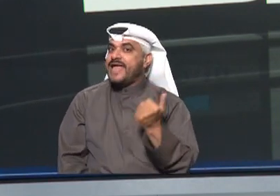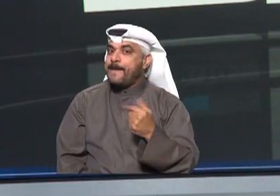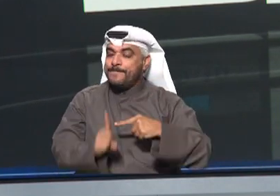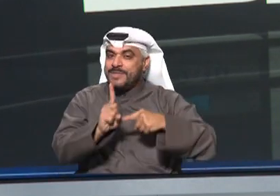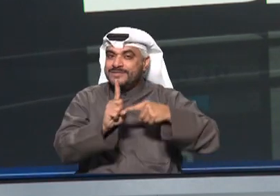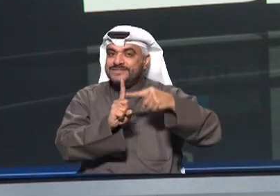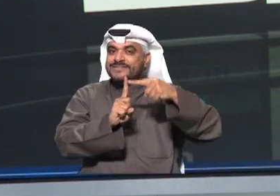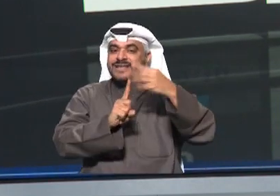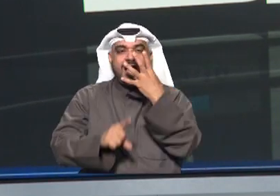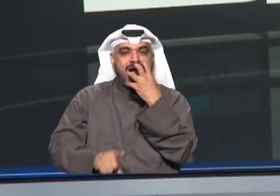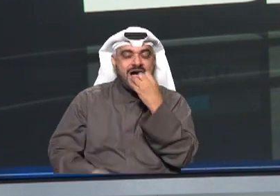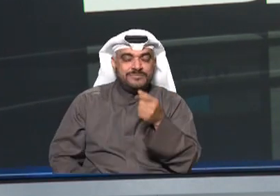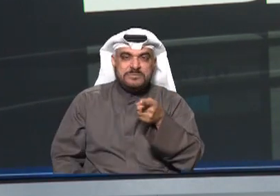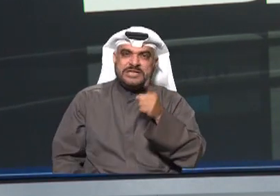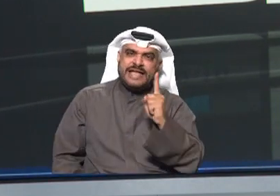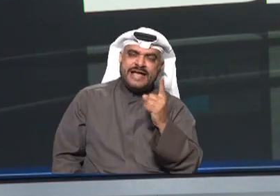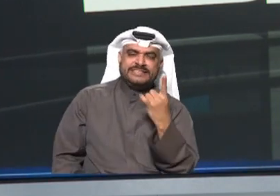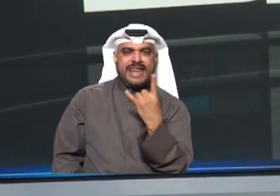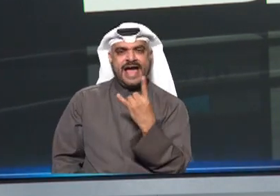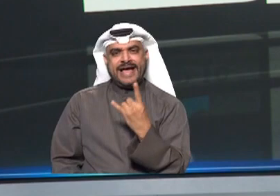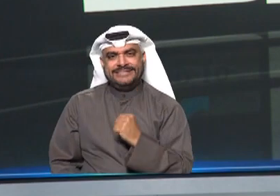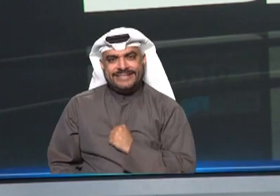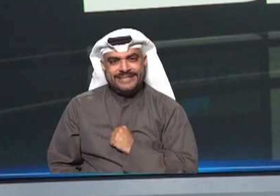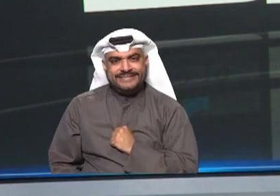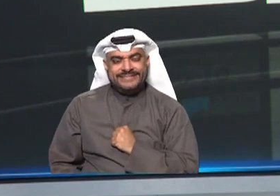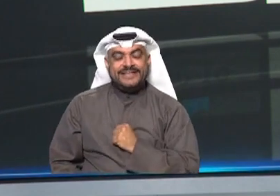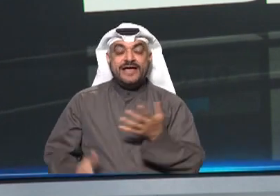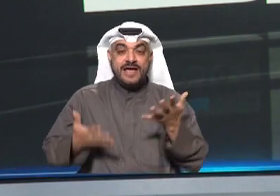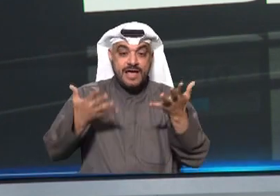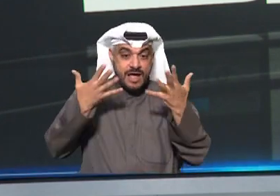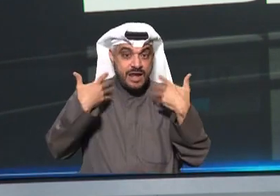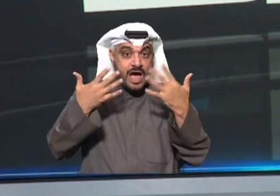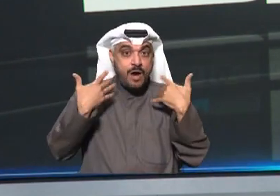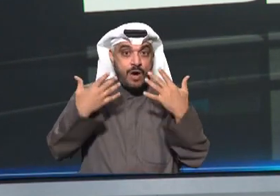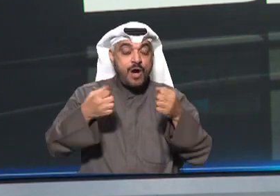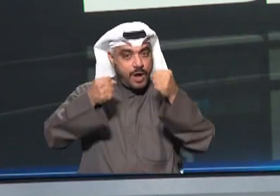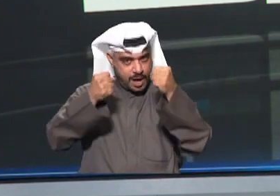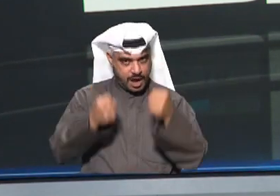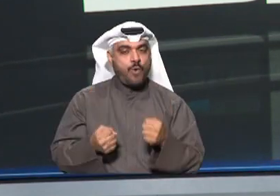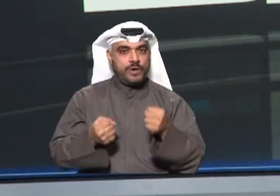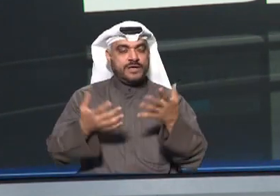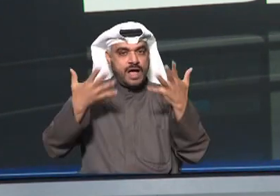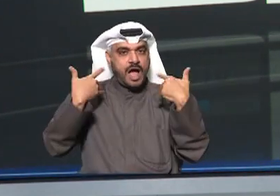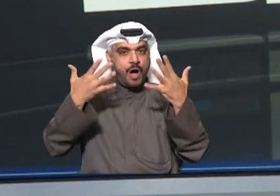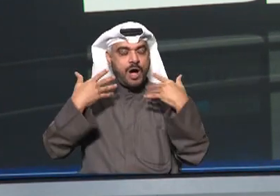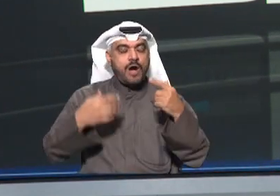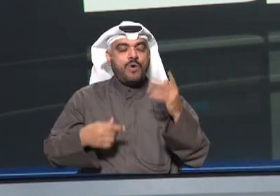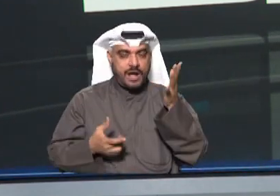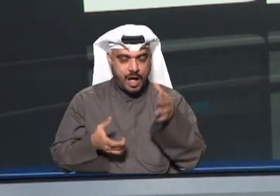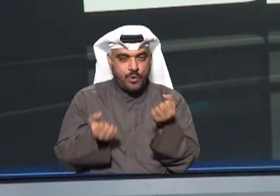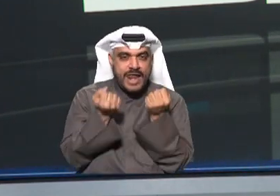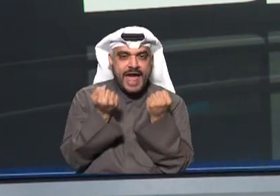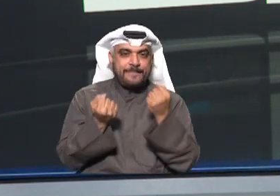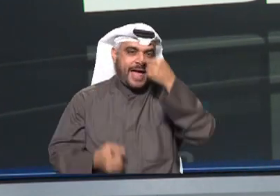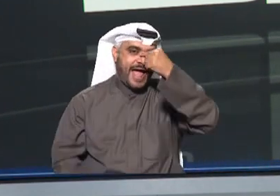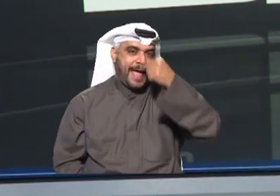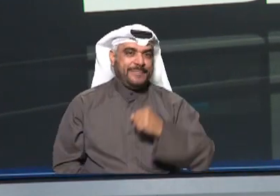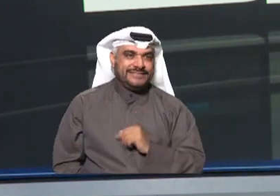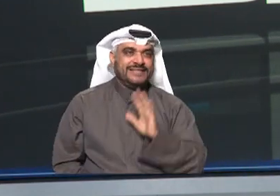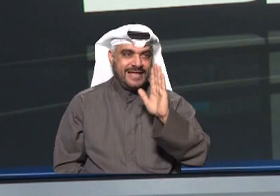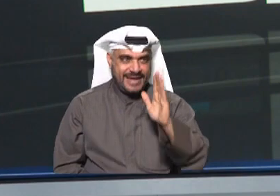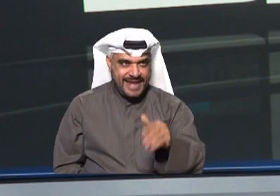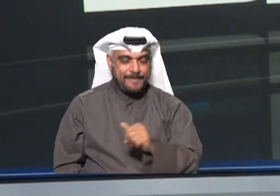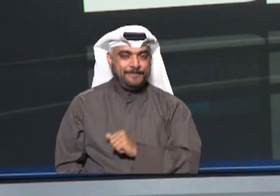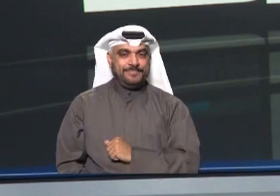28 كيلومتر في الساعة سرعة الرياح في يوم الأربعاء وتستمر ليوم الخميس، حول هذه المعدلات شمالية شرقية إلى متقلبة الاتجاه